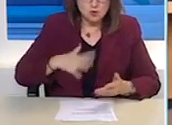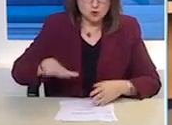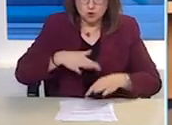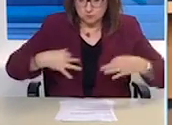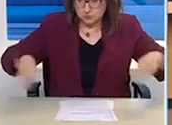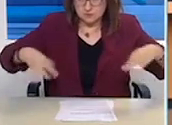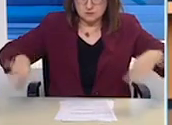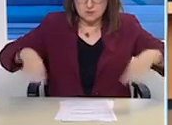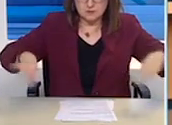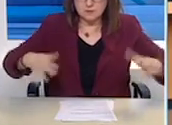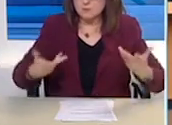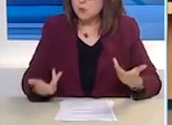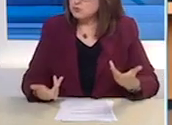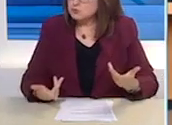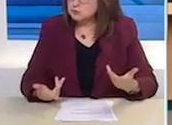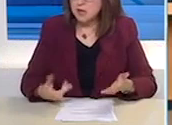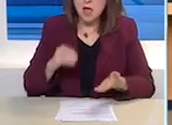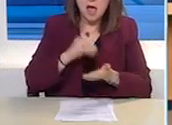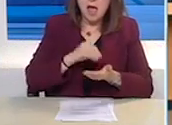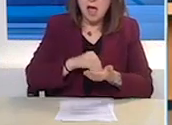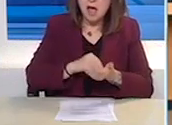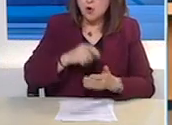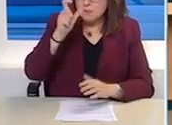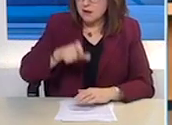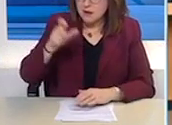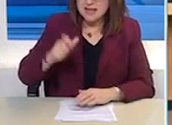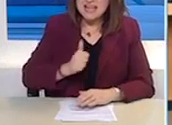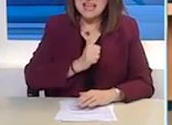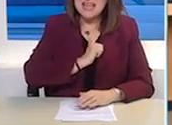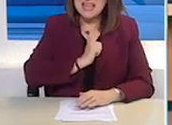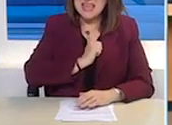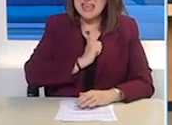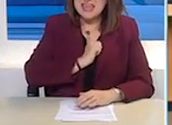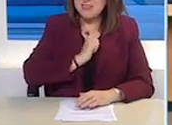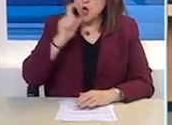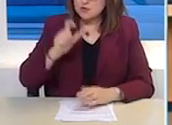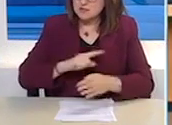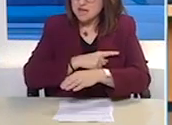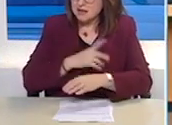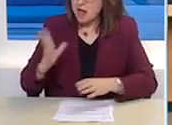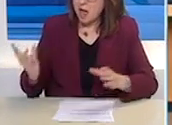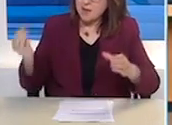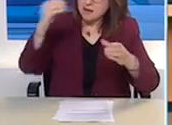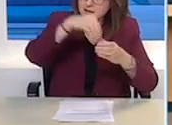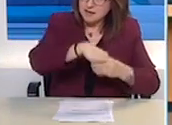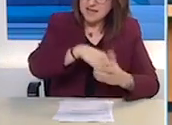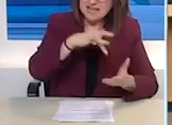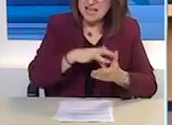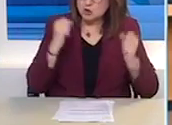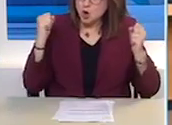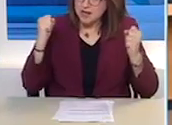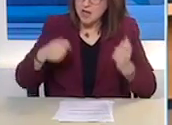που θα εργαστούν σε κέντρα υγείας θα αμείβονται με προνομιακό τρόπο έναντι των ήδη υπηρετούντων υγειονομικών, καθώς η αμοιβή τους θα ανέρχεται